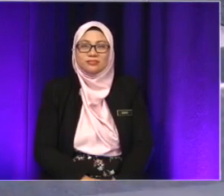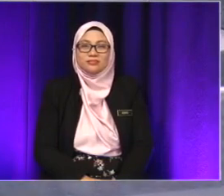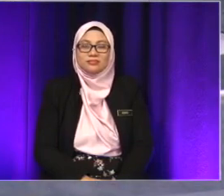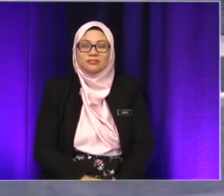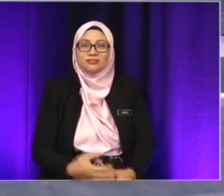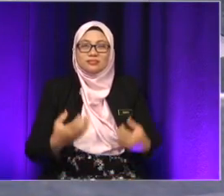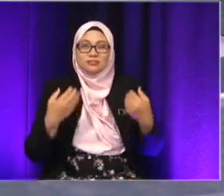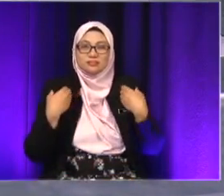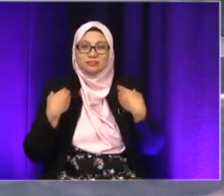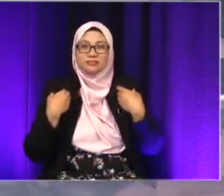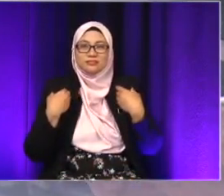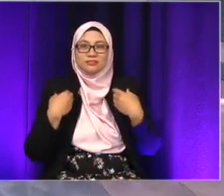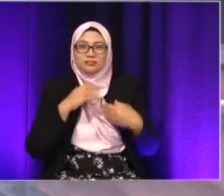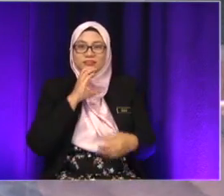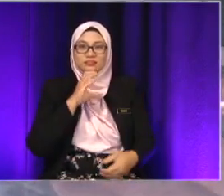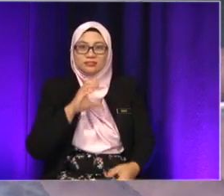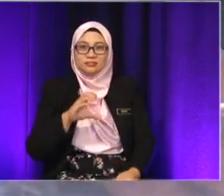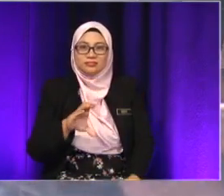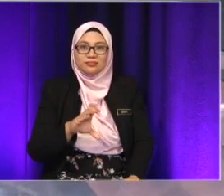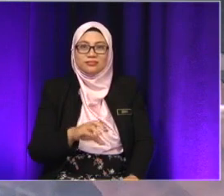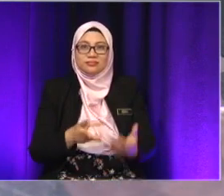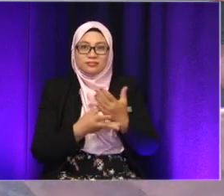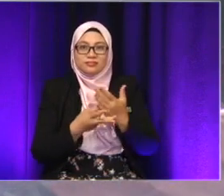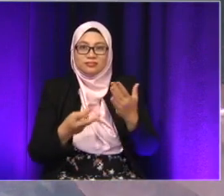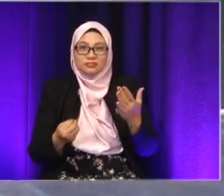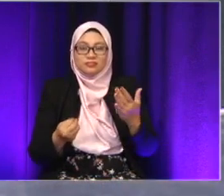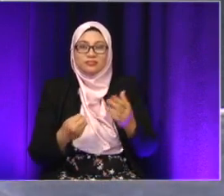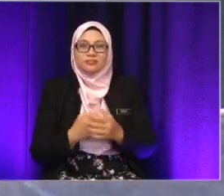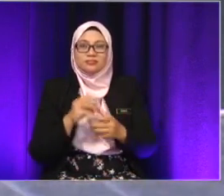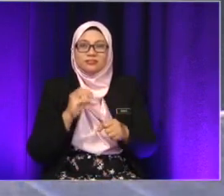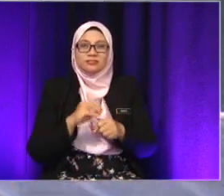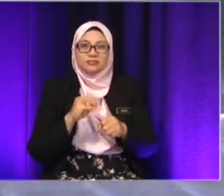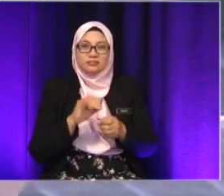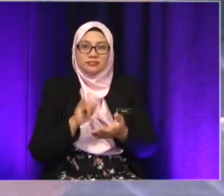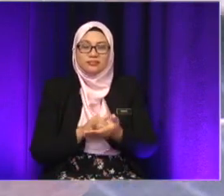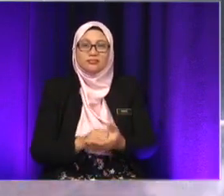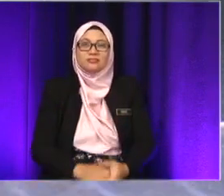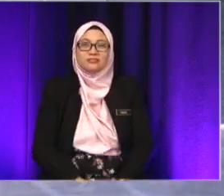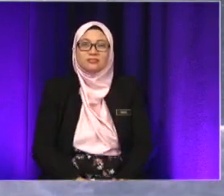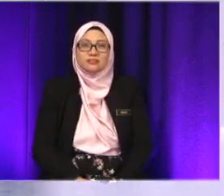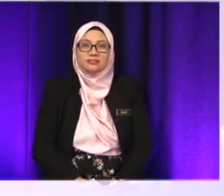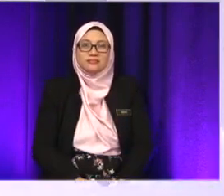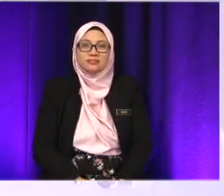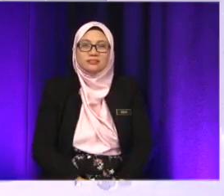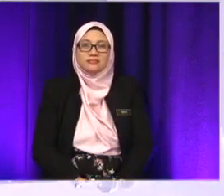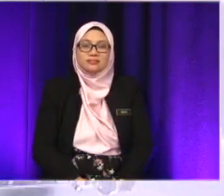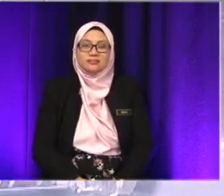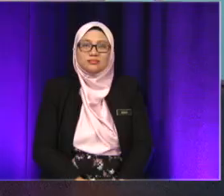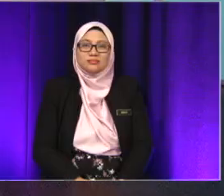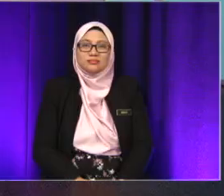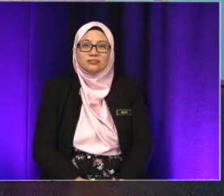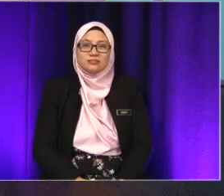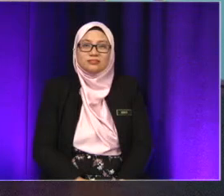ni kat sini, oil seal kat sini. Yang ni dua-dua belah ada oil seal dah. Ada dua-dua belah. Okey. Okey. Baik cikgu. Okey,